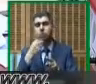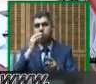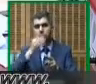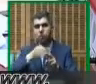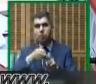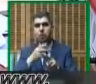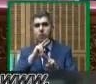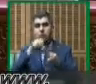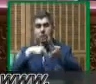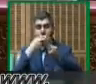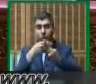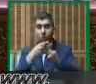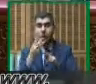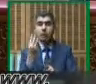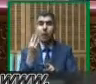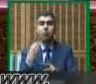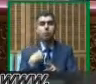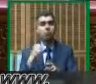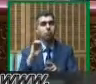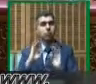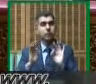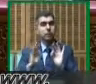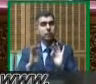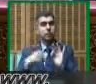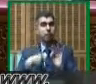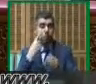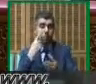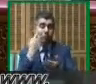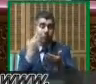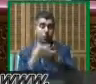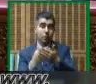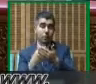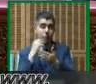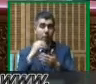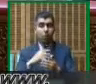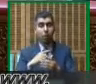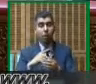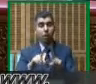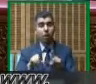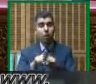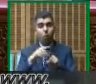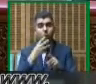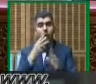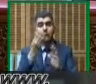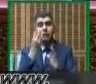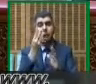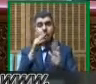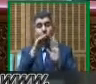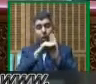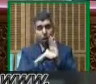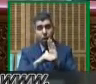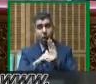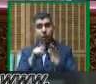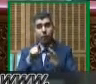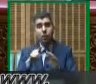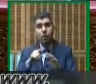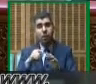أن يتم استكمال مسطرة المصادقة. ثم ثانيا، المشروع الثاني نحن